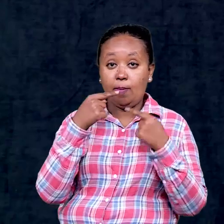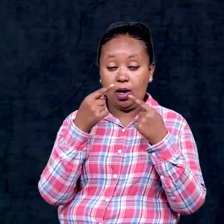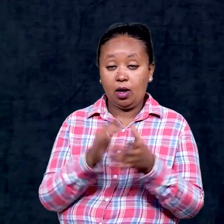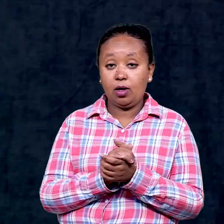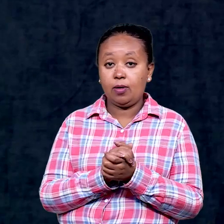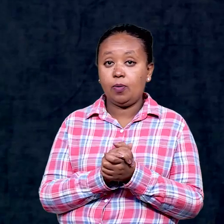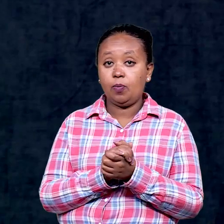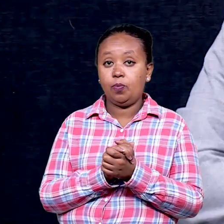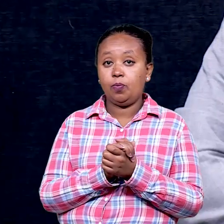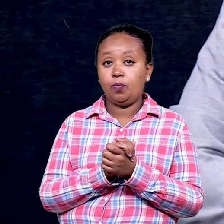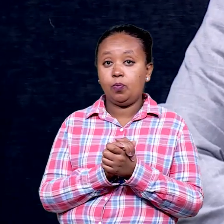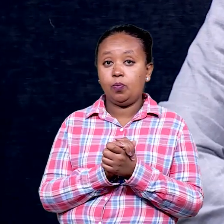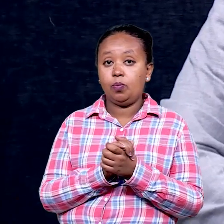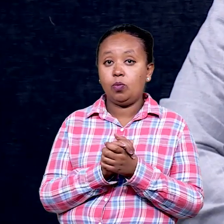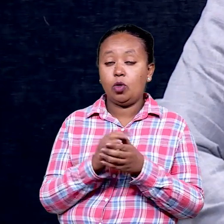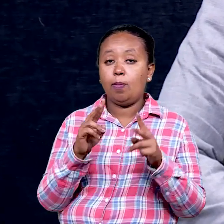እንትን ለማለት